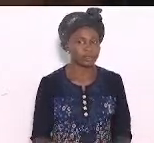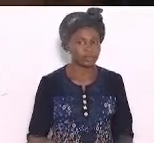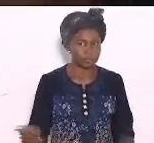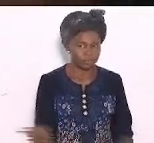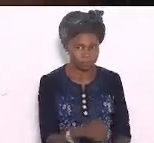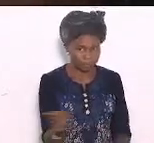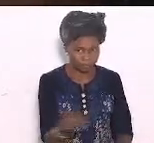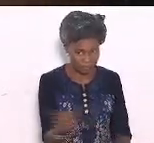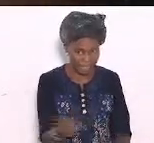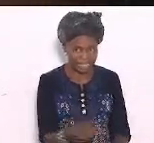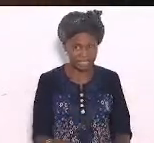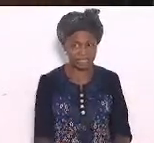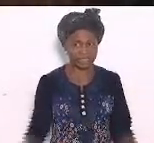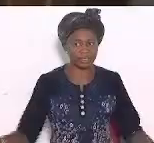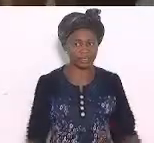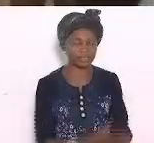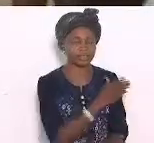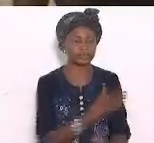esprit